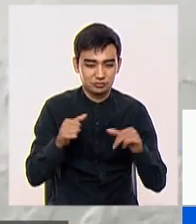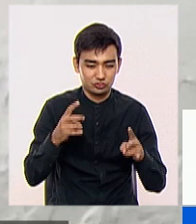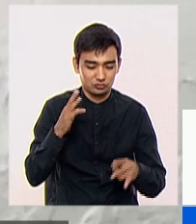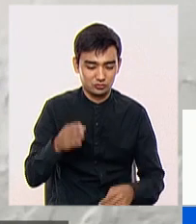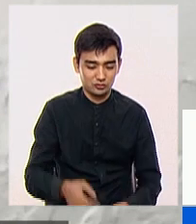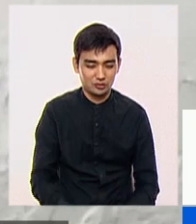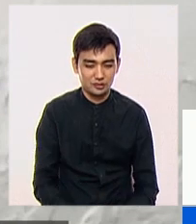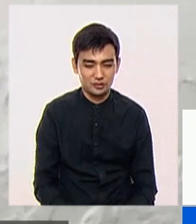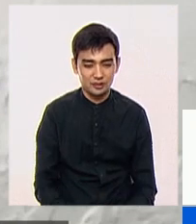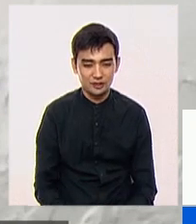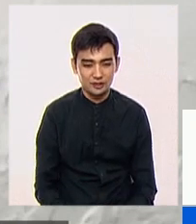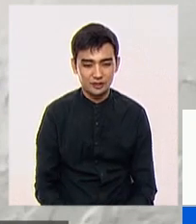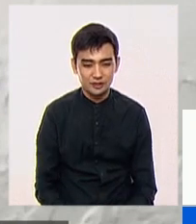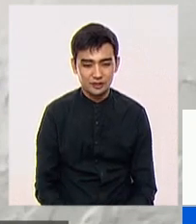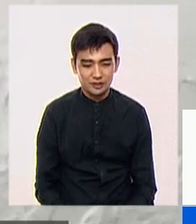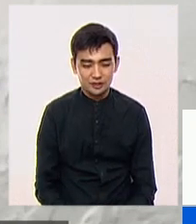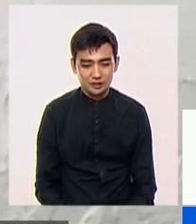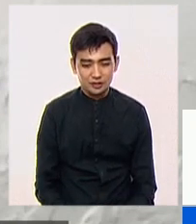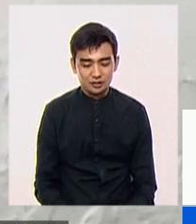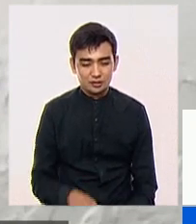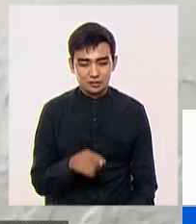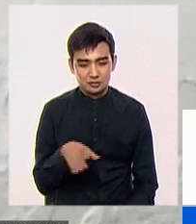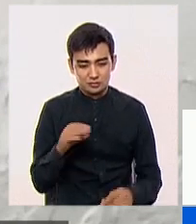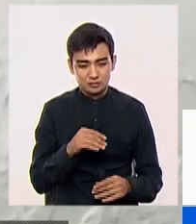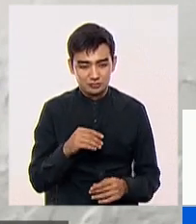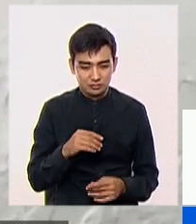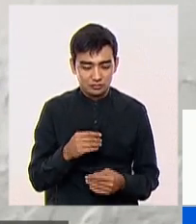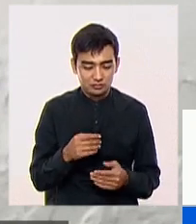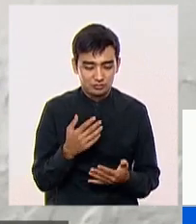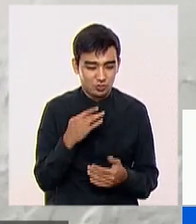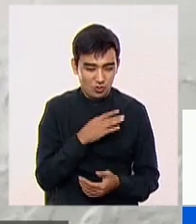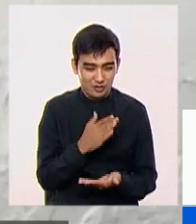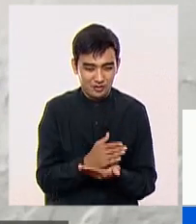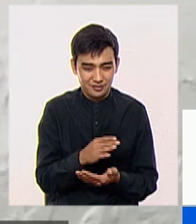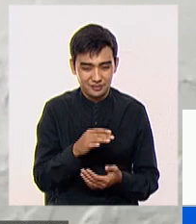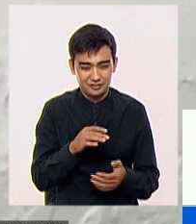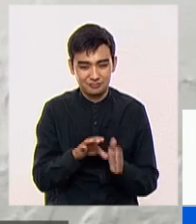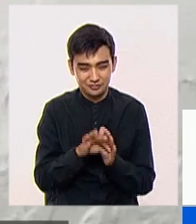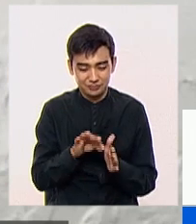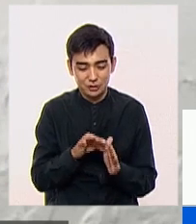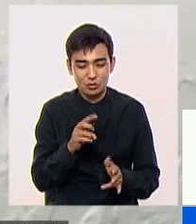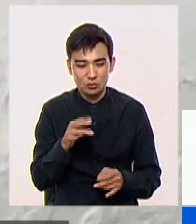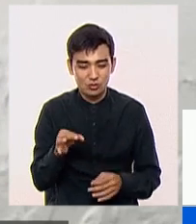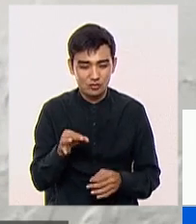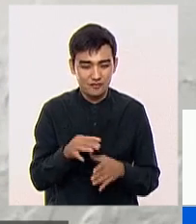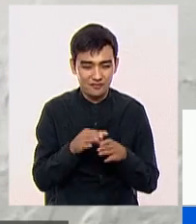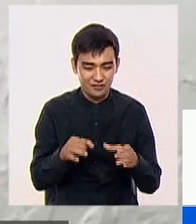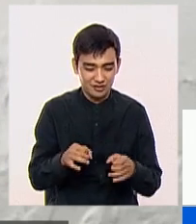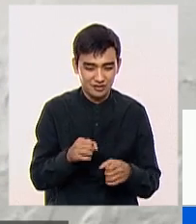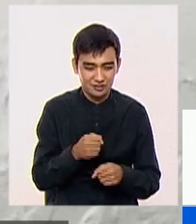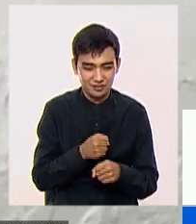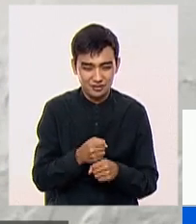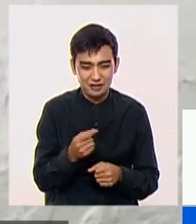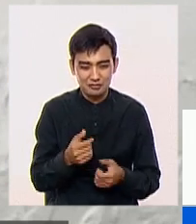бұлар жалақы дейін өмір сүріп күн көреді. Сондықтан мүмкіншілік жоқ қайталып жүрген